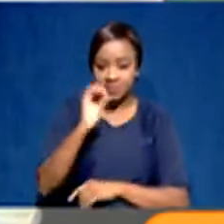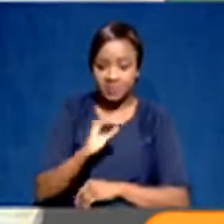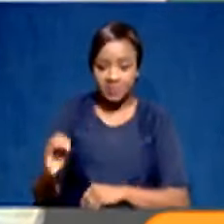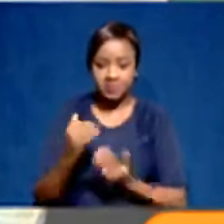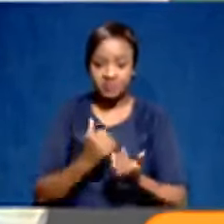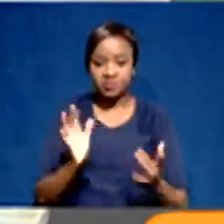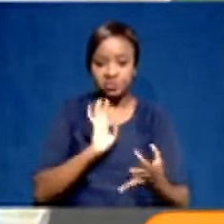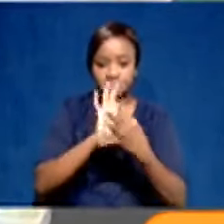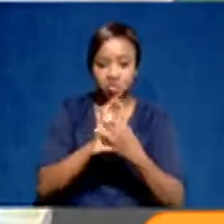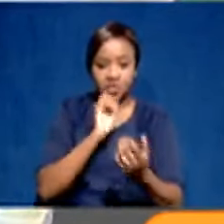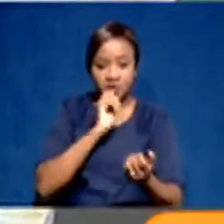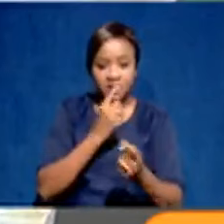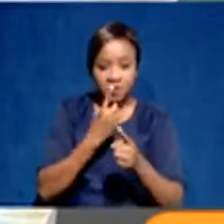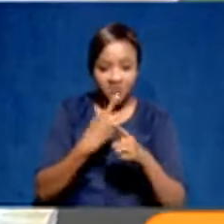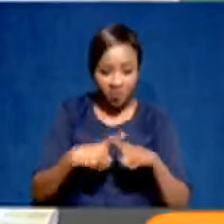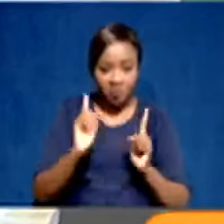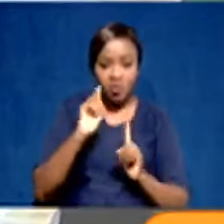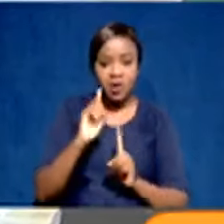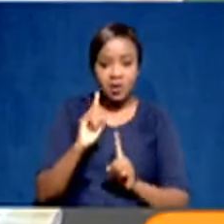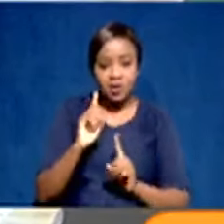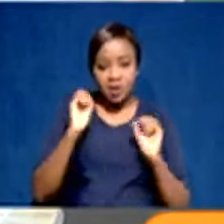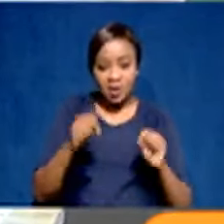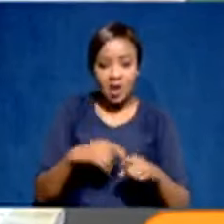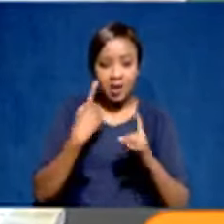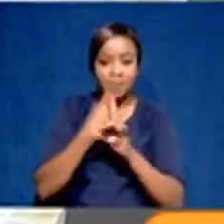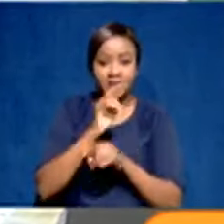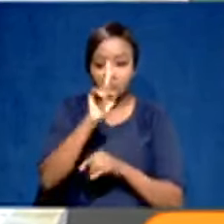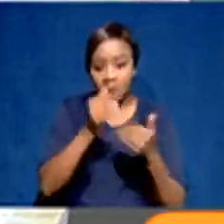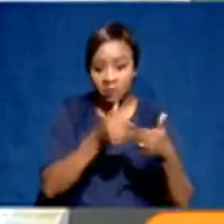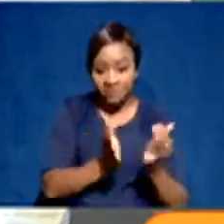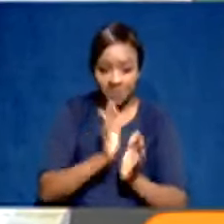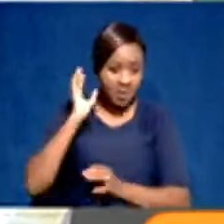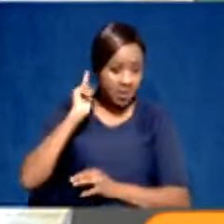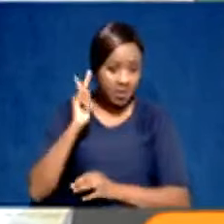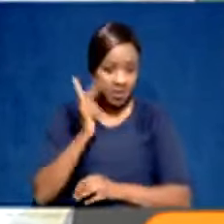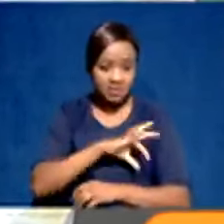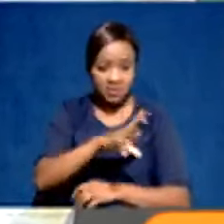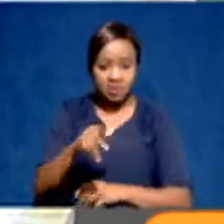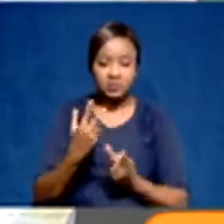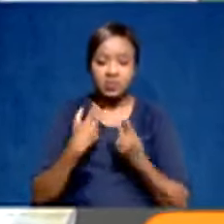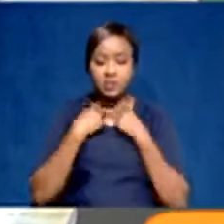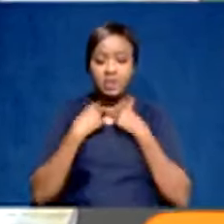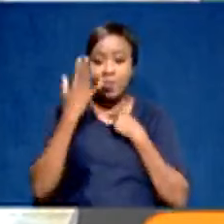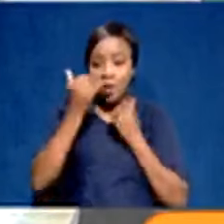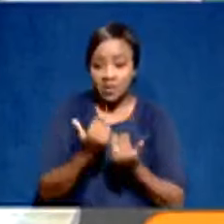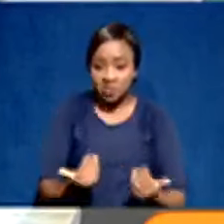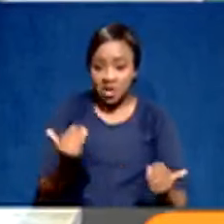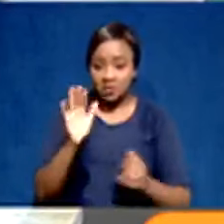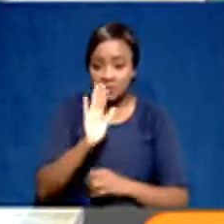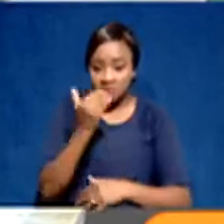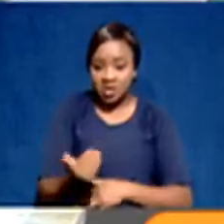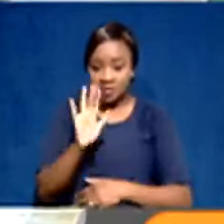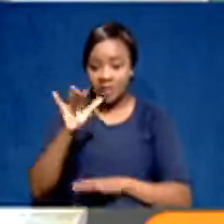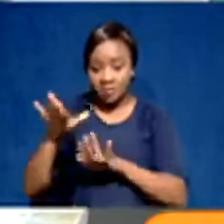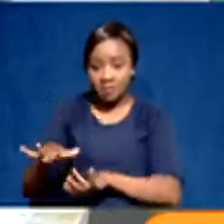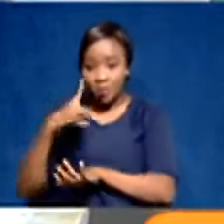cha kwanza wanaotarajiwa kujiunga na shule mbalimbali nchini. Familia moja katika kaunti ya Kisii imelazimika